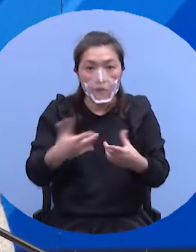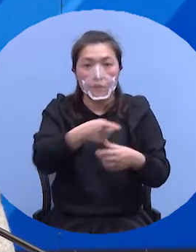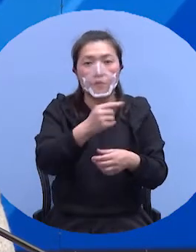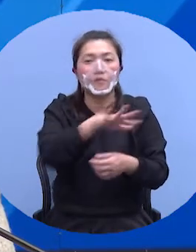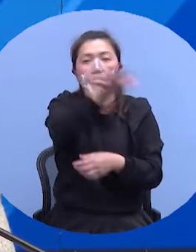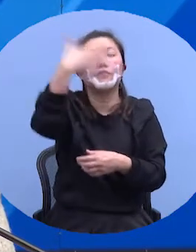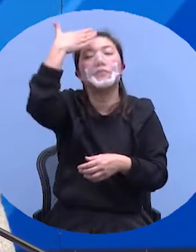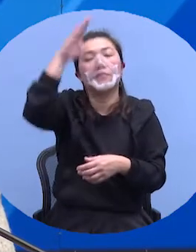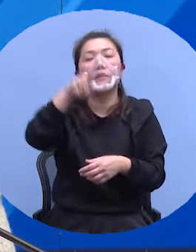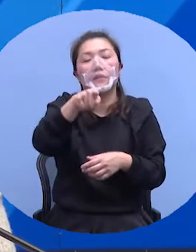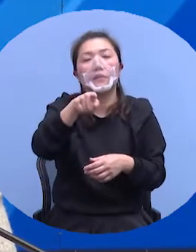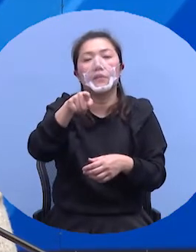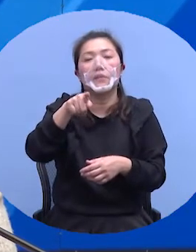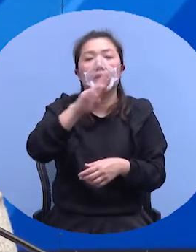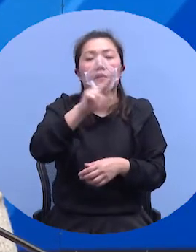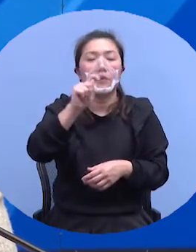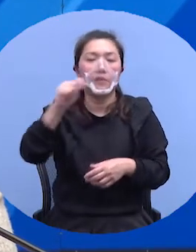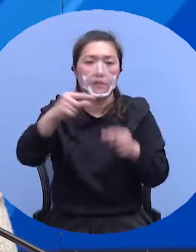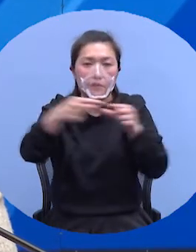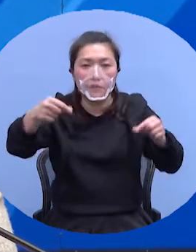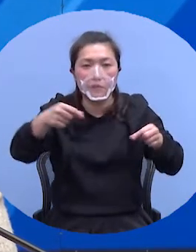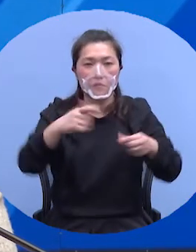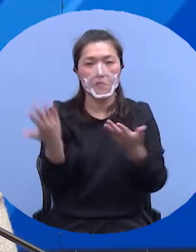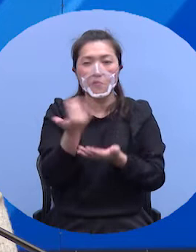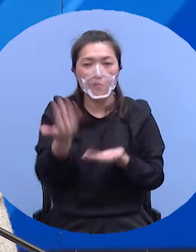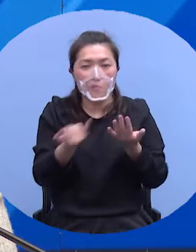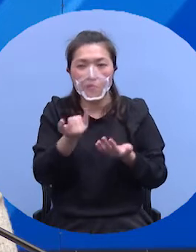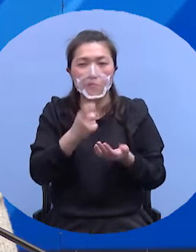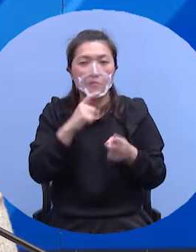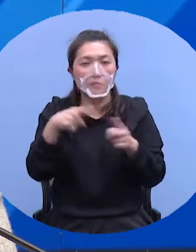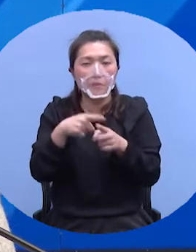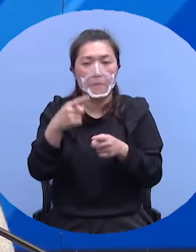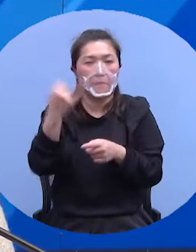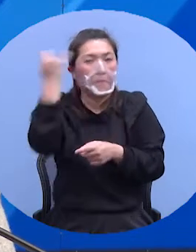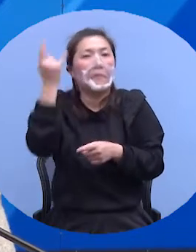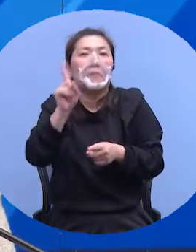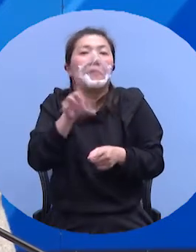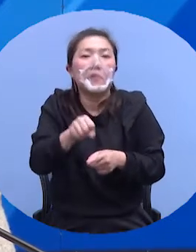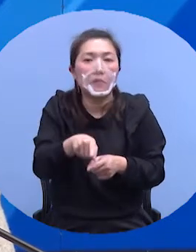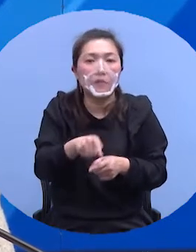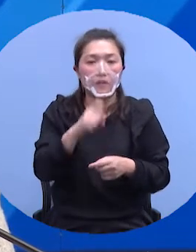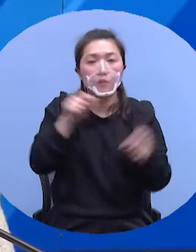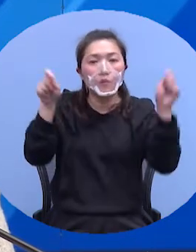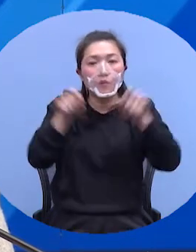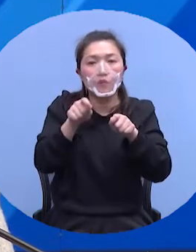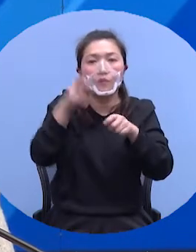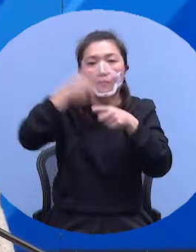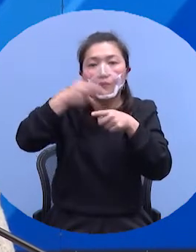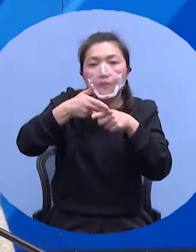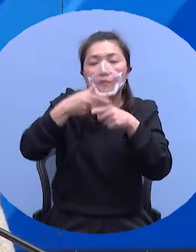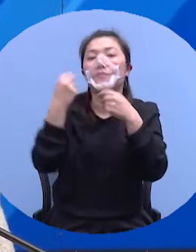普及用呢個 RAT 啦，但畢竟有啲市民咧都係唔熟習嘅，有個短片。清